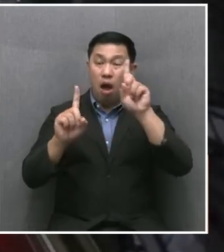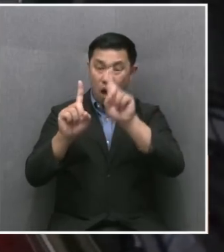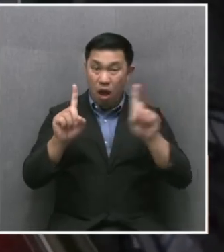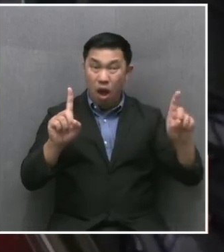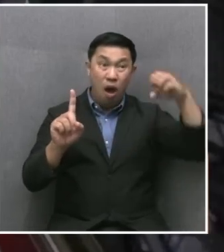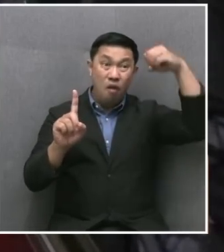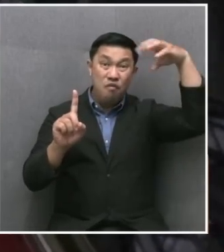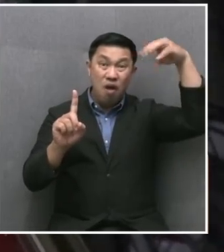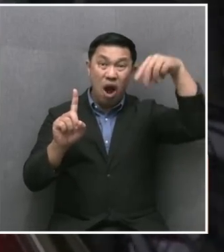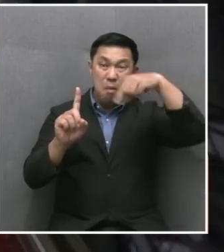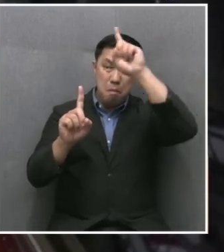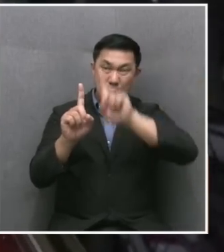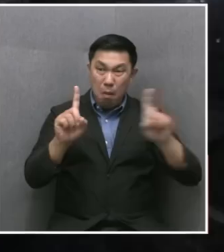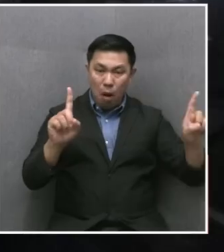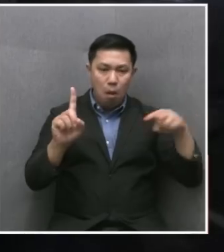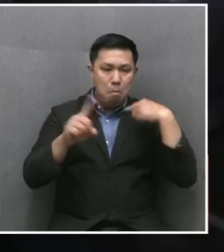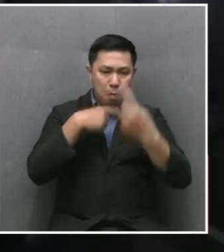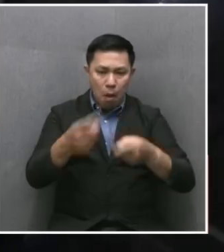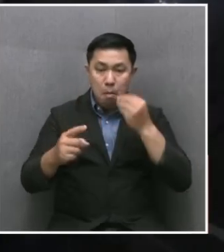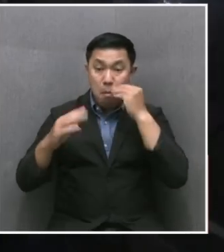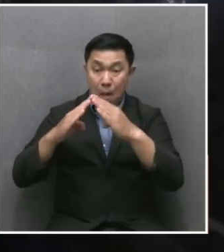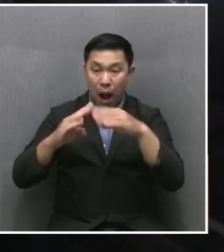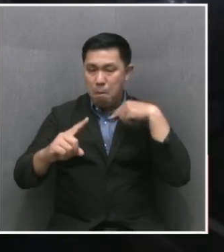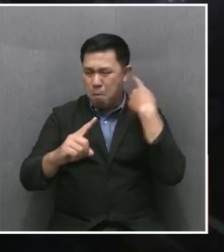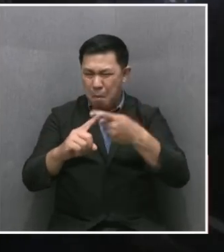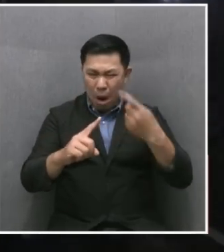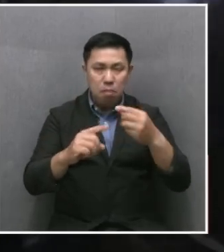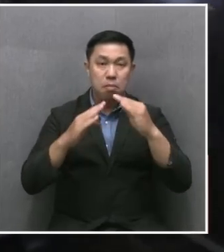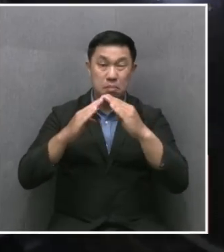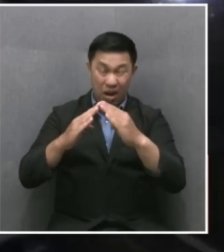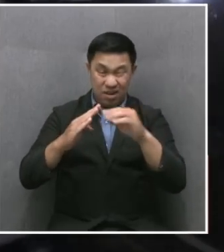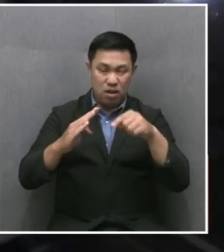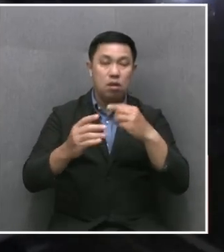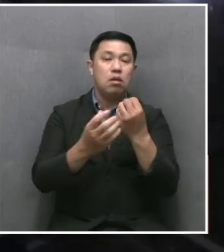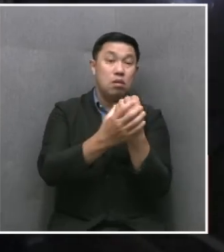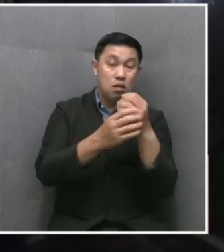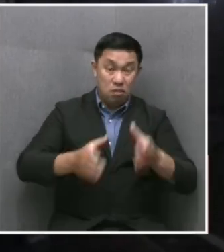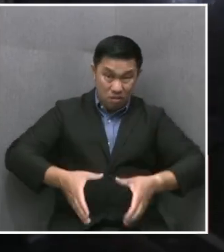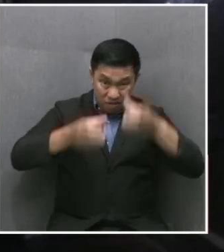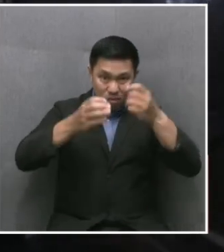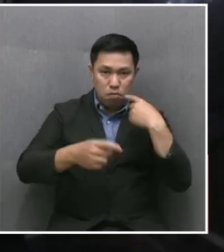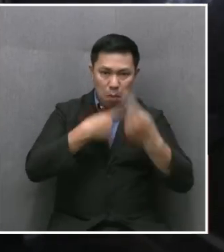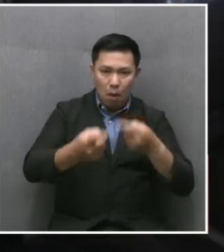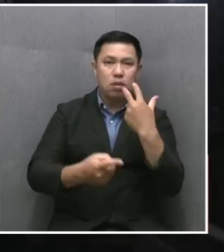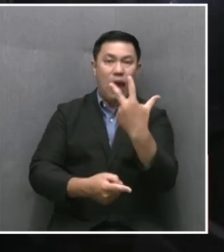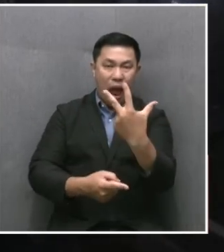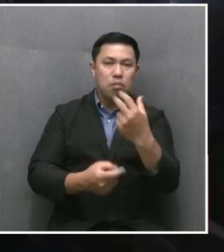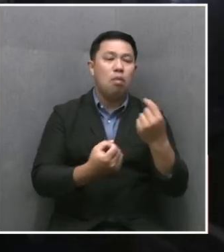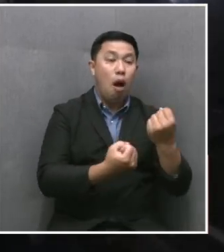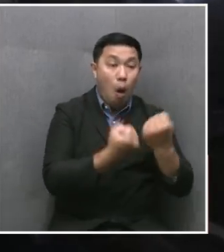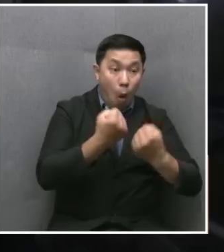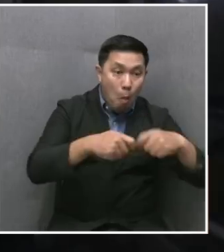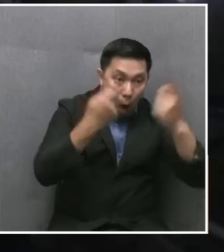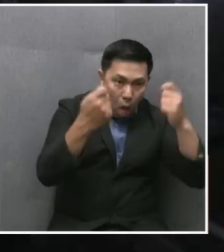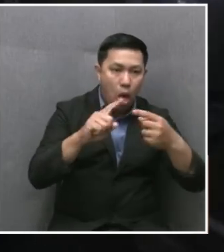ทับบ้านของประชาชน 3ต้นค่ะรถยนต์แล้วก็ตัวบ้านได้รับความเสียหายนอกจากเสาไฟฟ้าที่ข้น